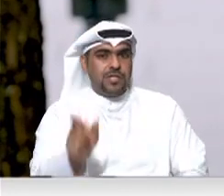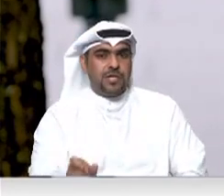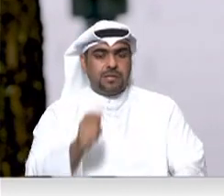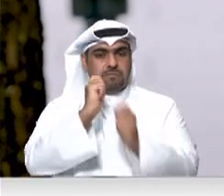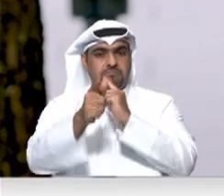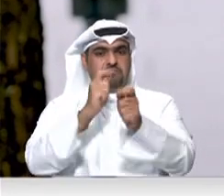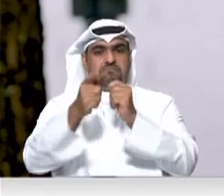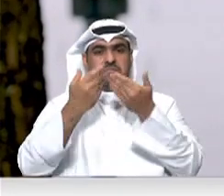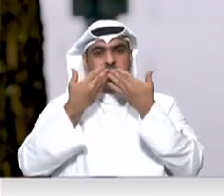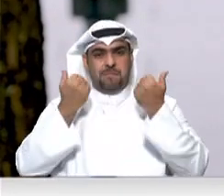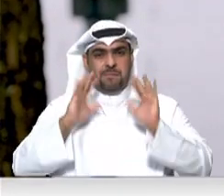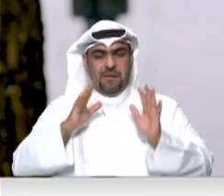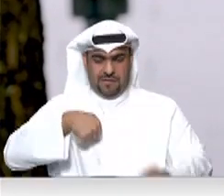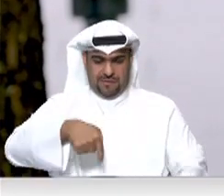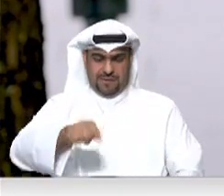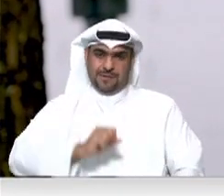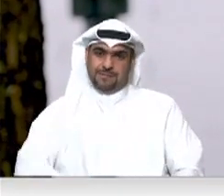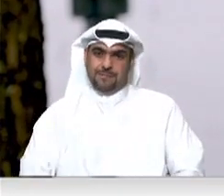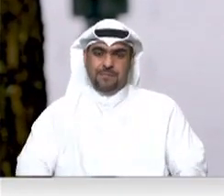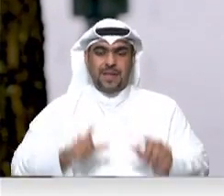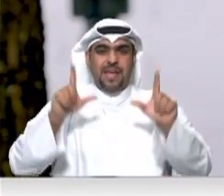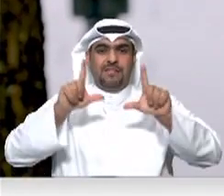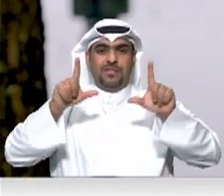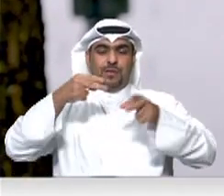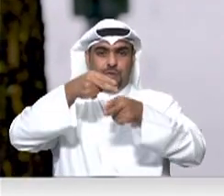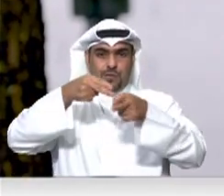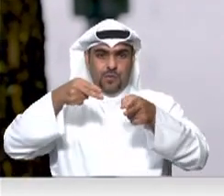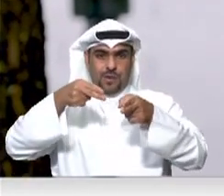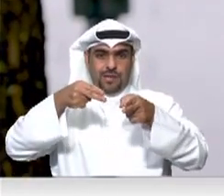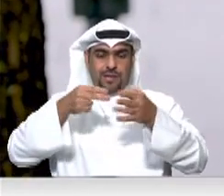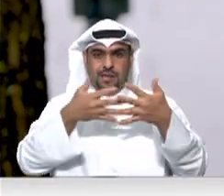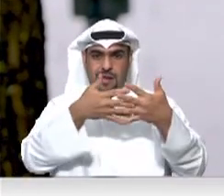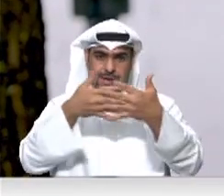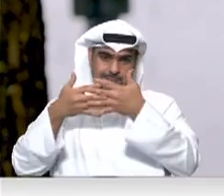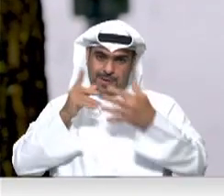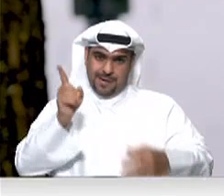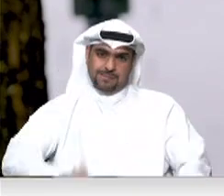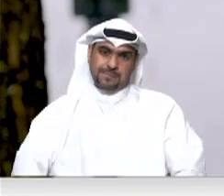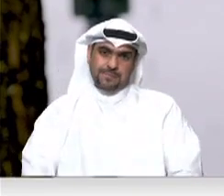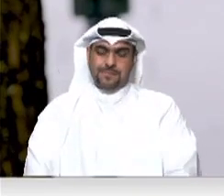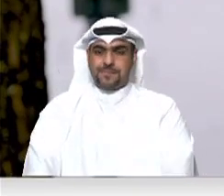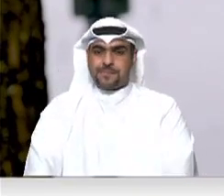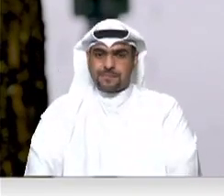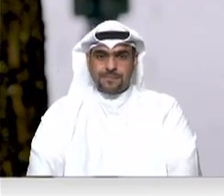وقت لاحق من الشهر الحالي داليا الكوميد تلفزيون دوله الكويت واشنطن